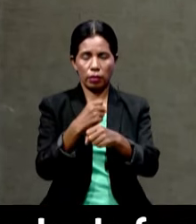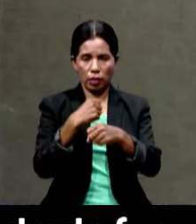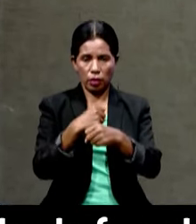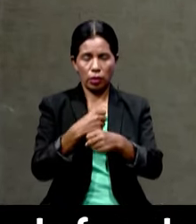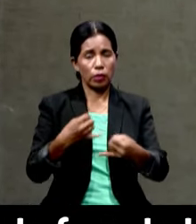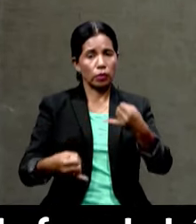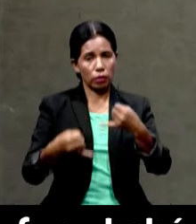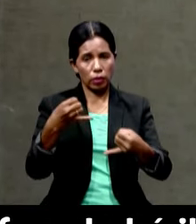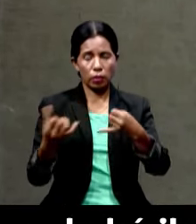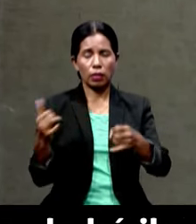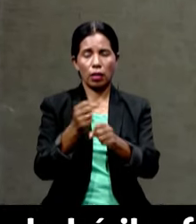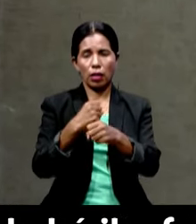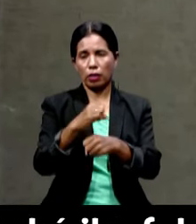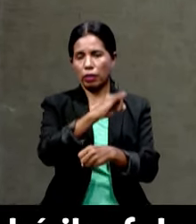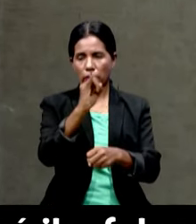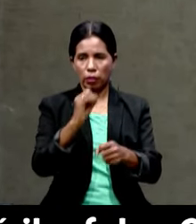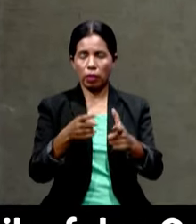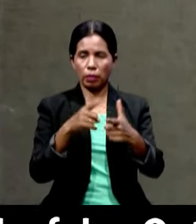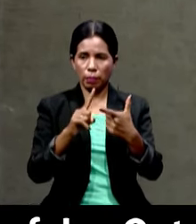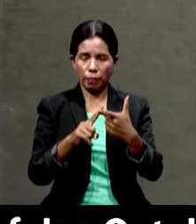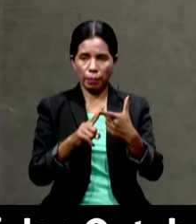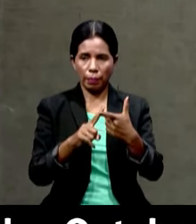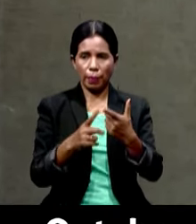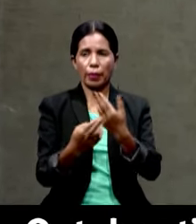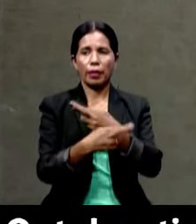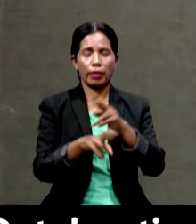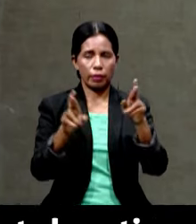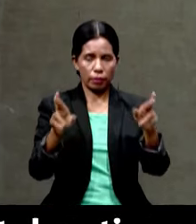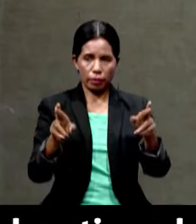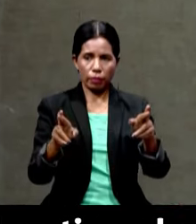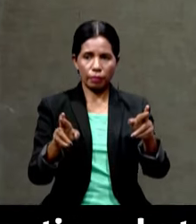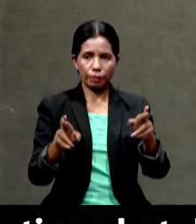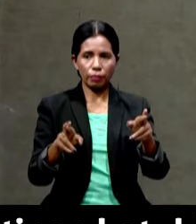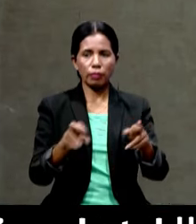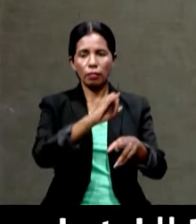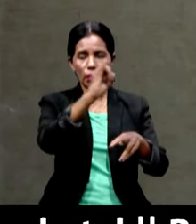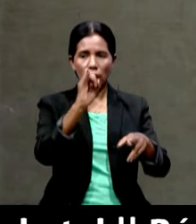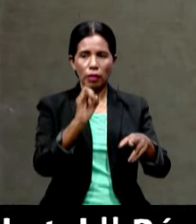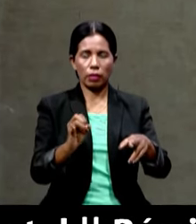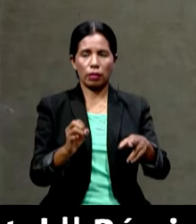investigasan depois de ne nia resultat de investigasan maka